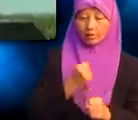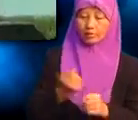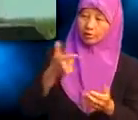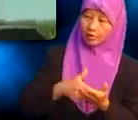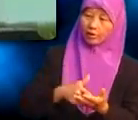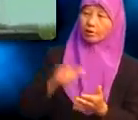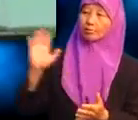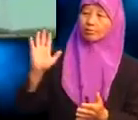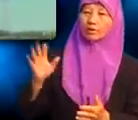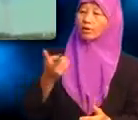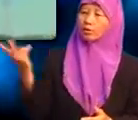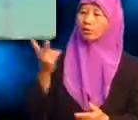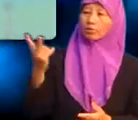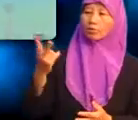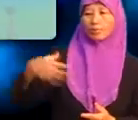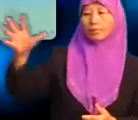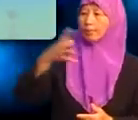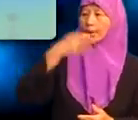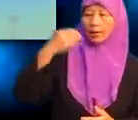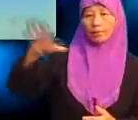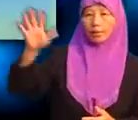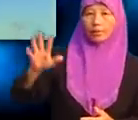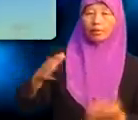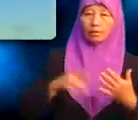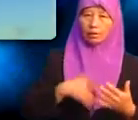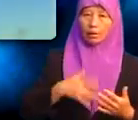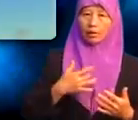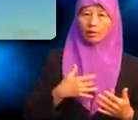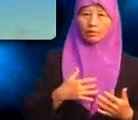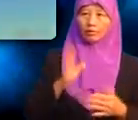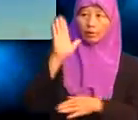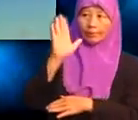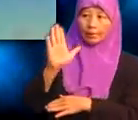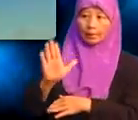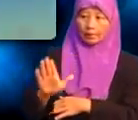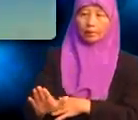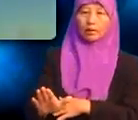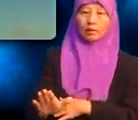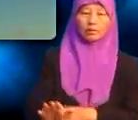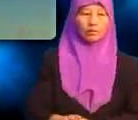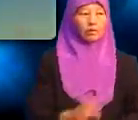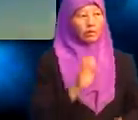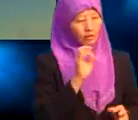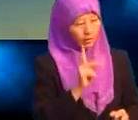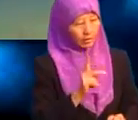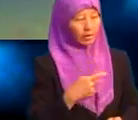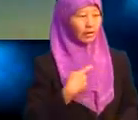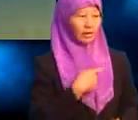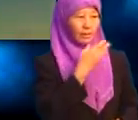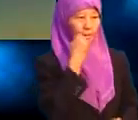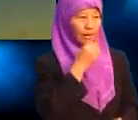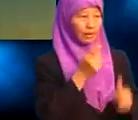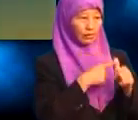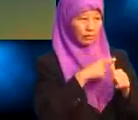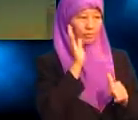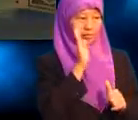lagi ni. Kamu berdua eloklah balik. Rasanya dah nak hampir senja dah ni. Kami balik dulu ya.